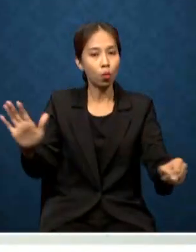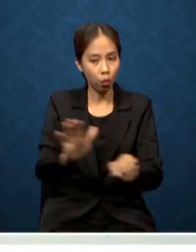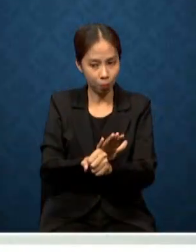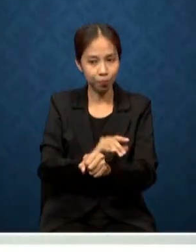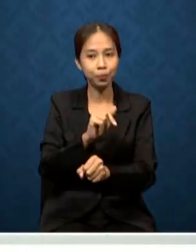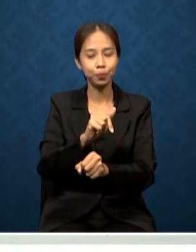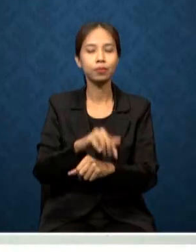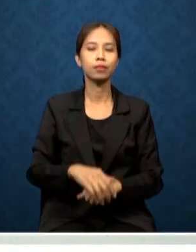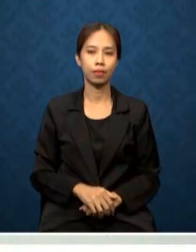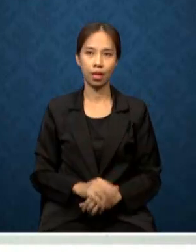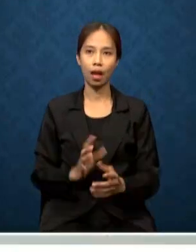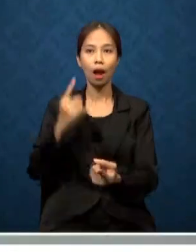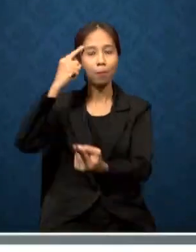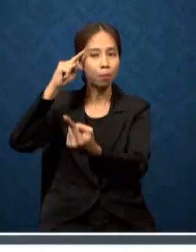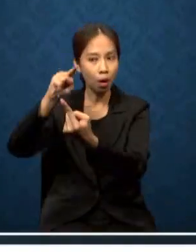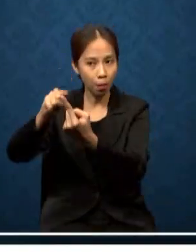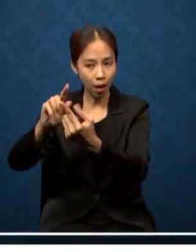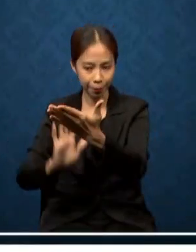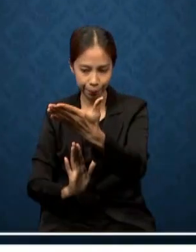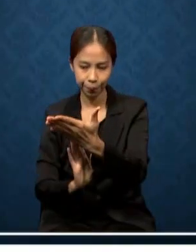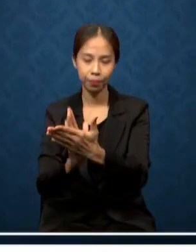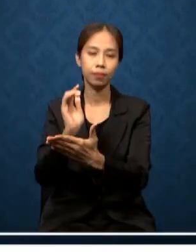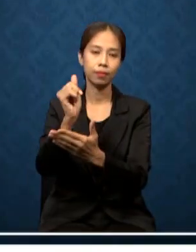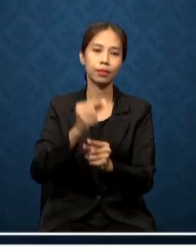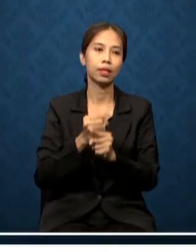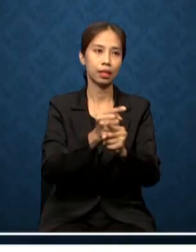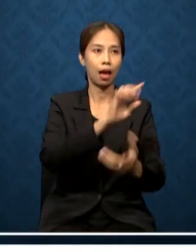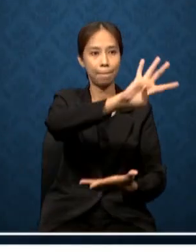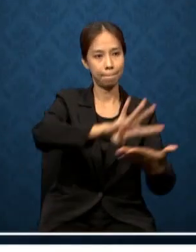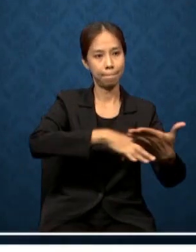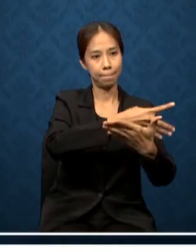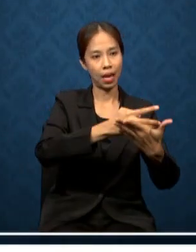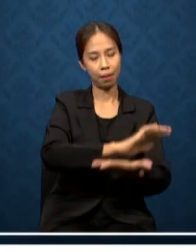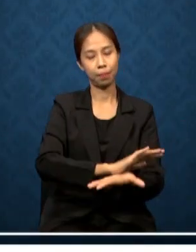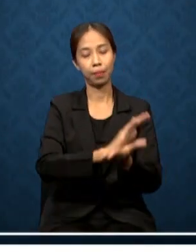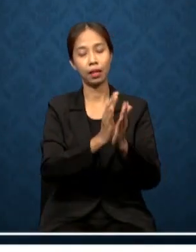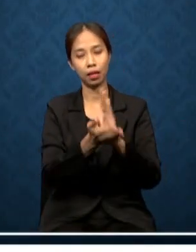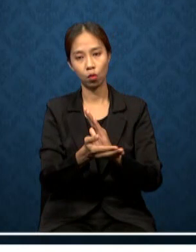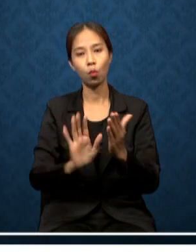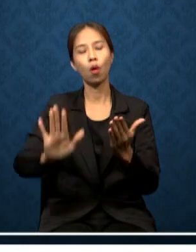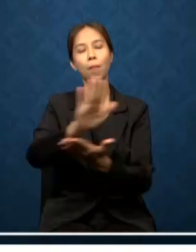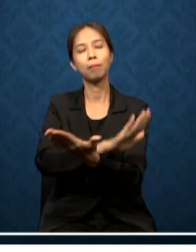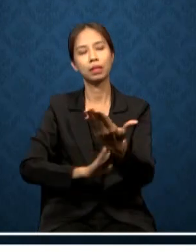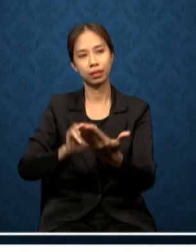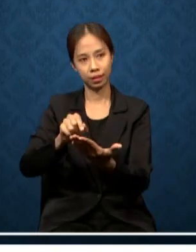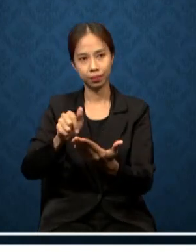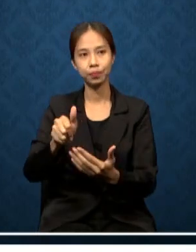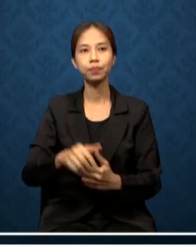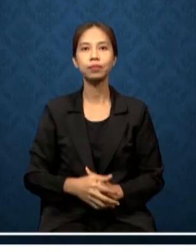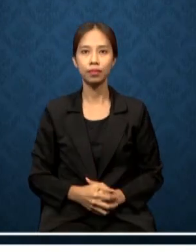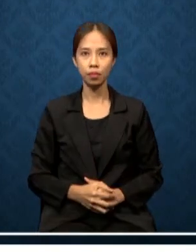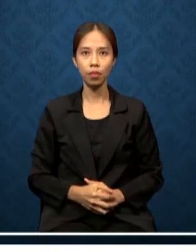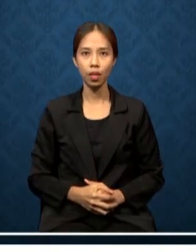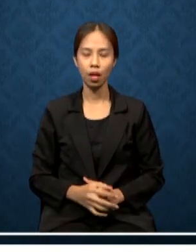ให้บรรลุเป้าหมายตามแผนการปฏิรูปประเทศด้านสังคมอย่างเป็นรูปธรรมและ